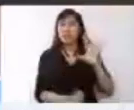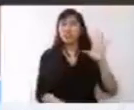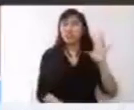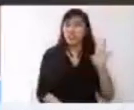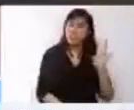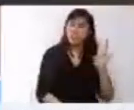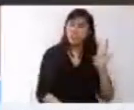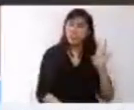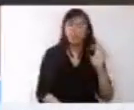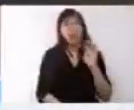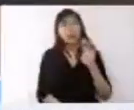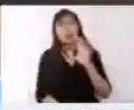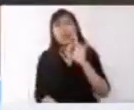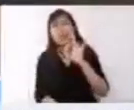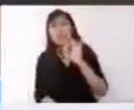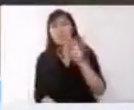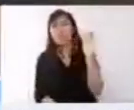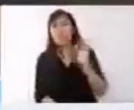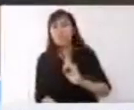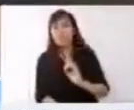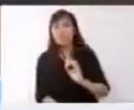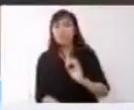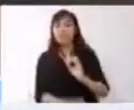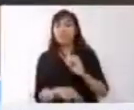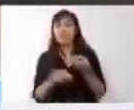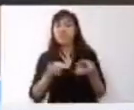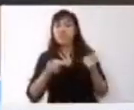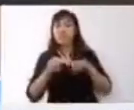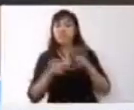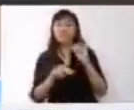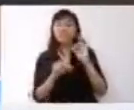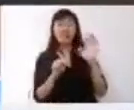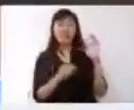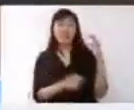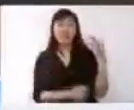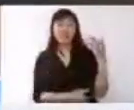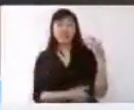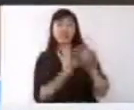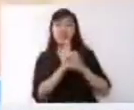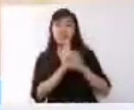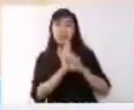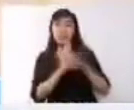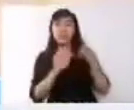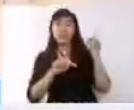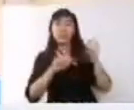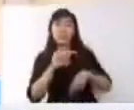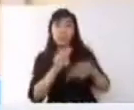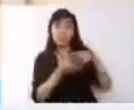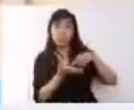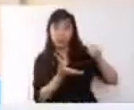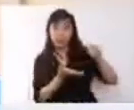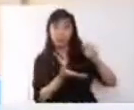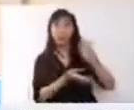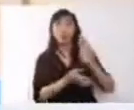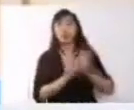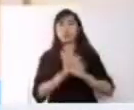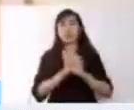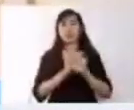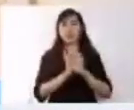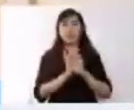ng gobyerno, mga teacher, pwede rin sila umutang para sa computer loan na pautangin namin sila